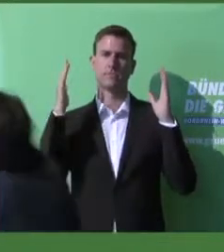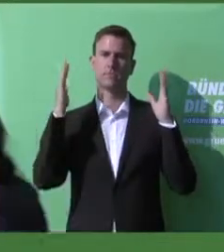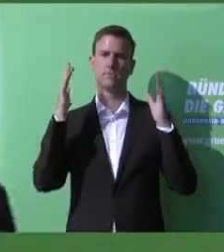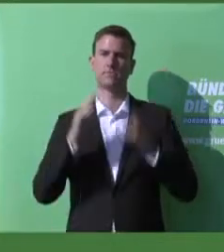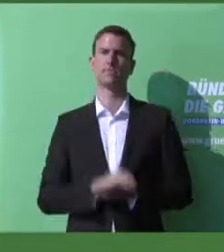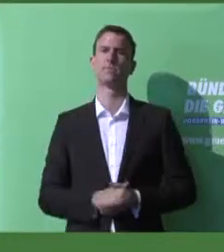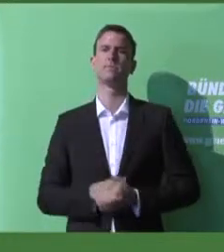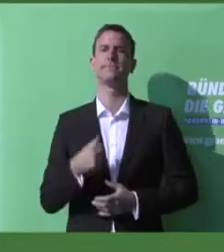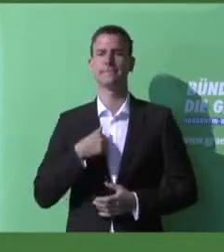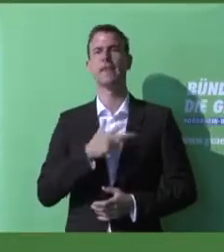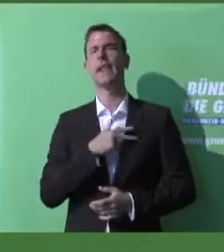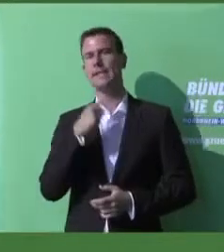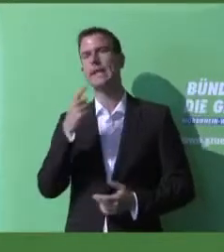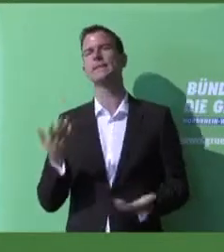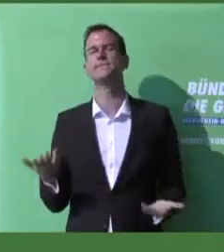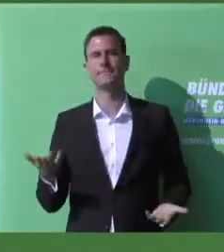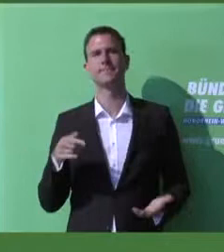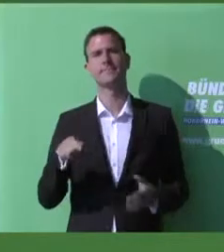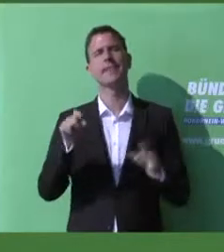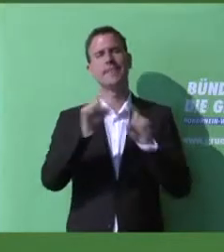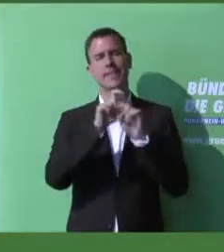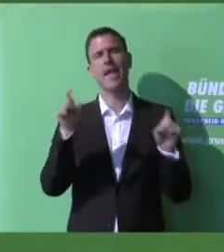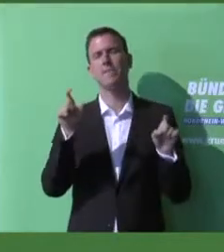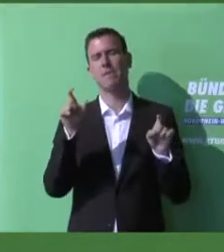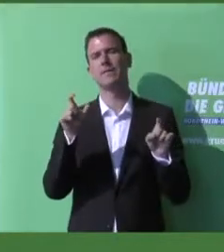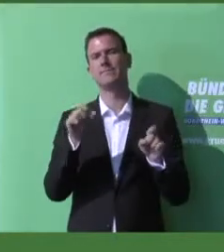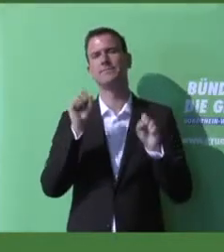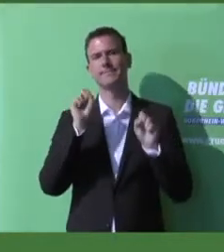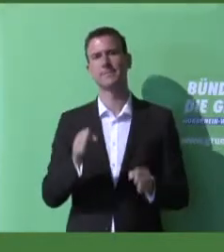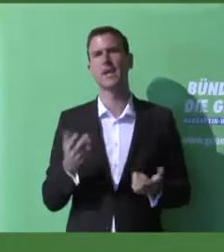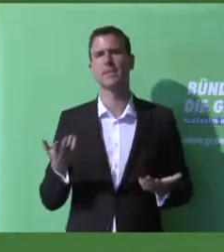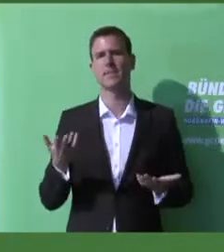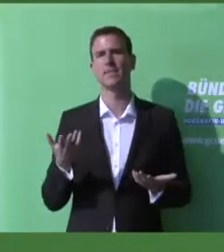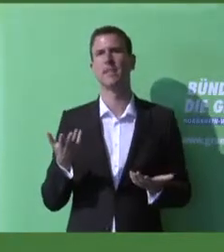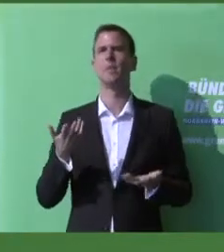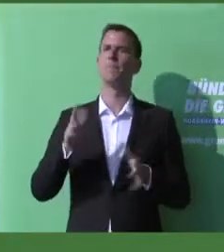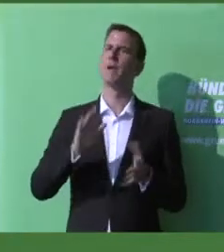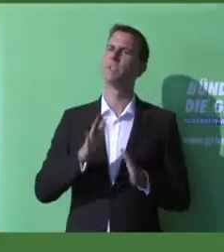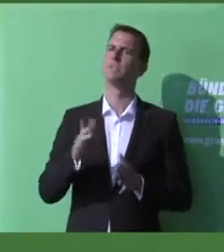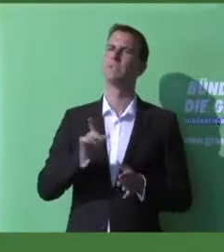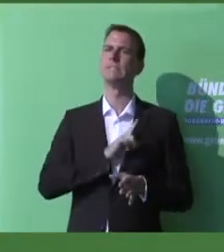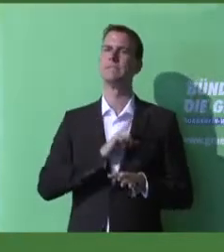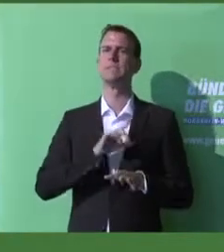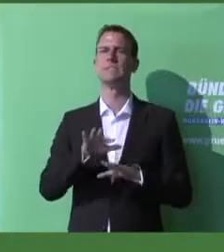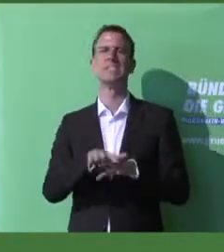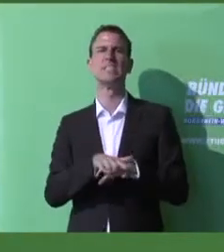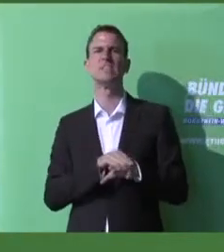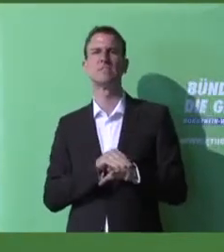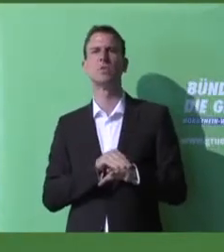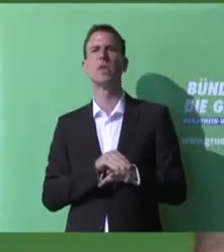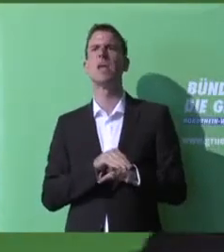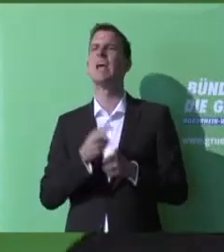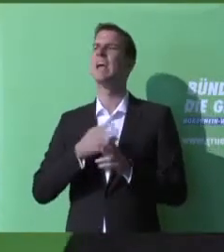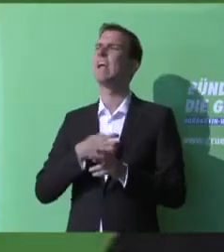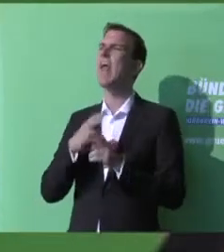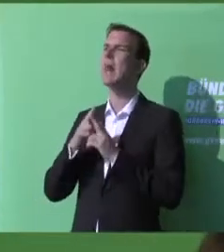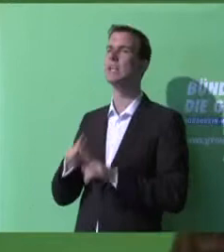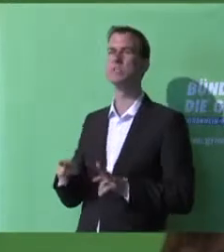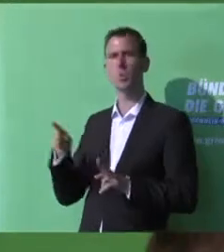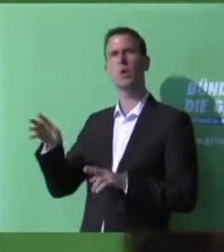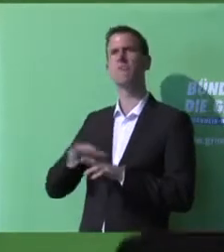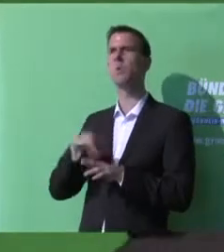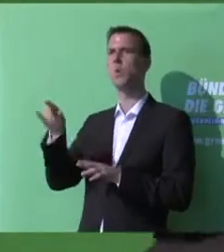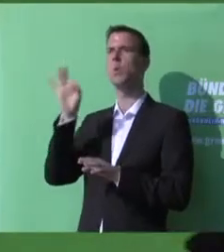Ich gebe zu, bei dieser Frage kann man sagen, man fühlt sich aus Karlsruhe ganz gut